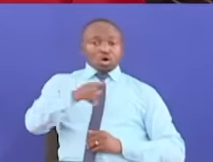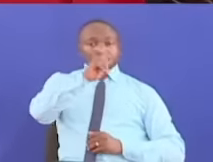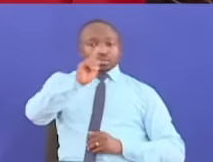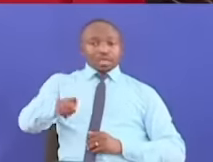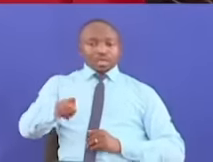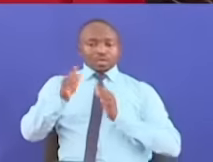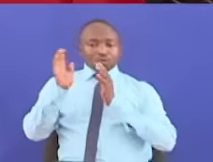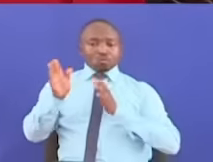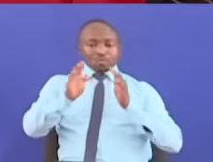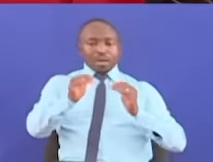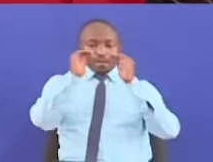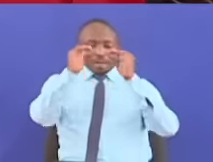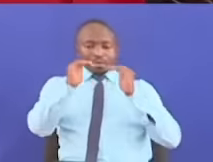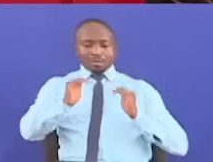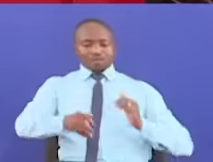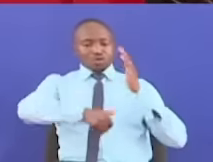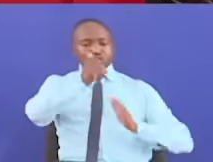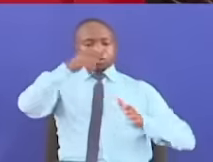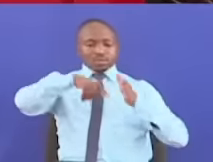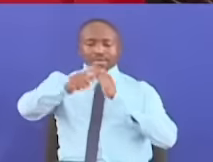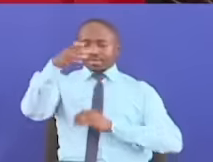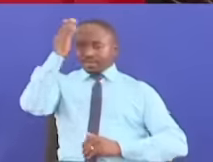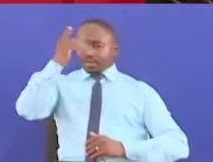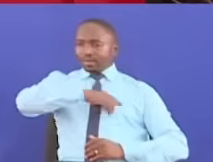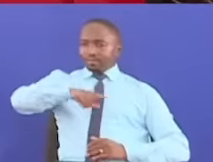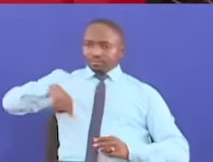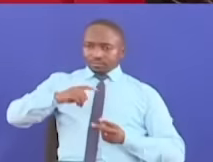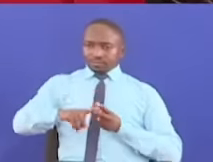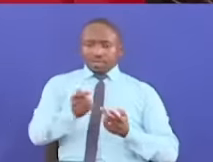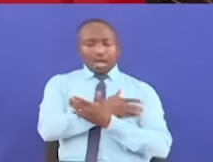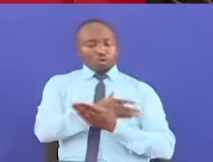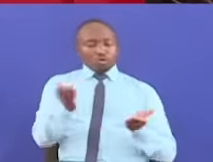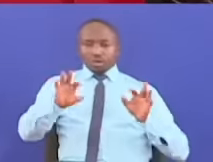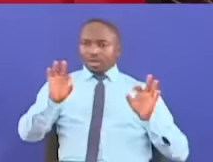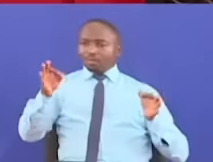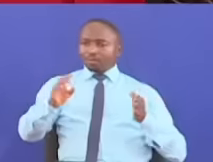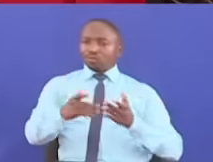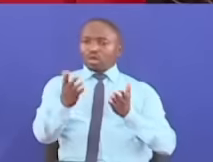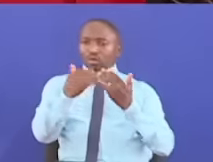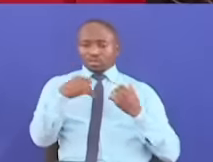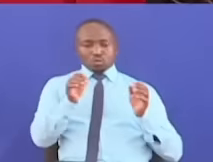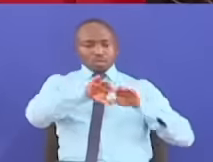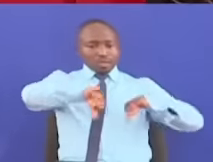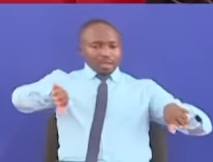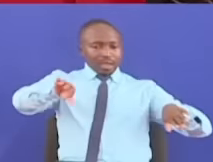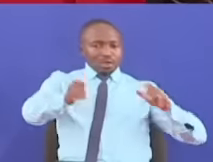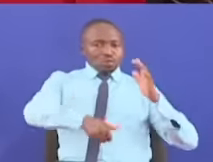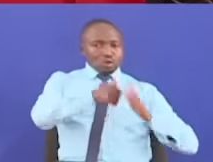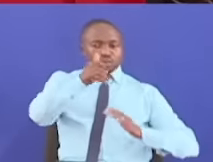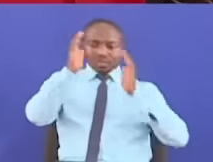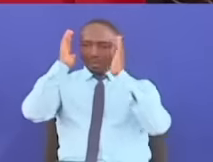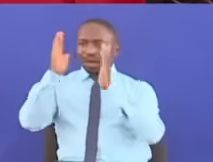wataj na Vio katika serik yetu na nataka kema Hakuna nam una kut ganesa uoi na